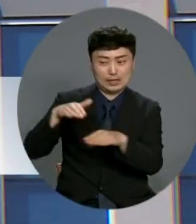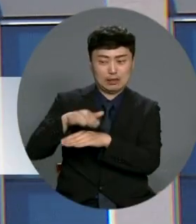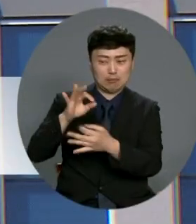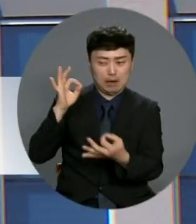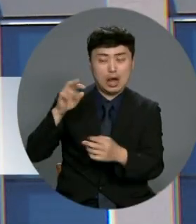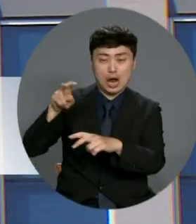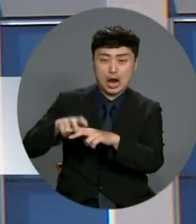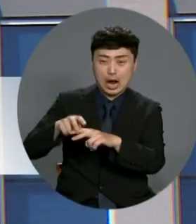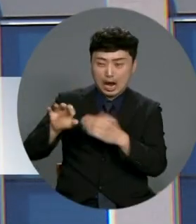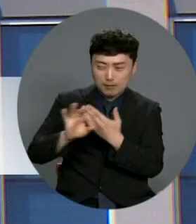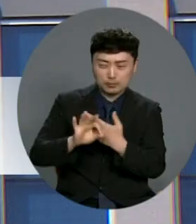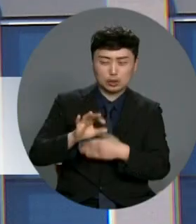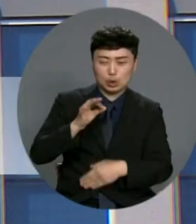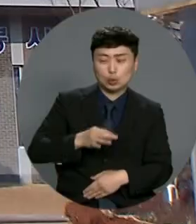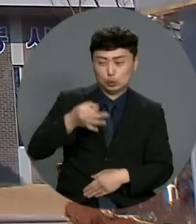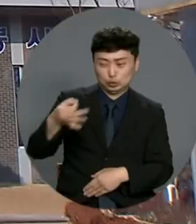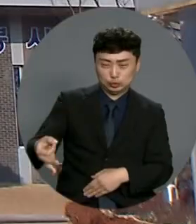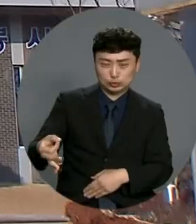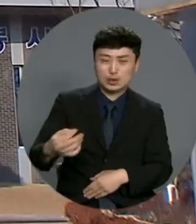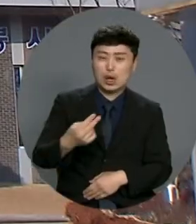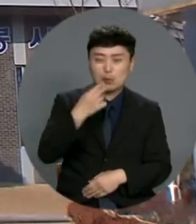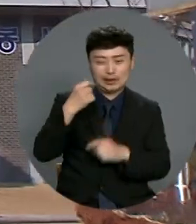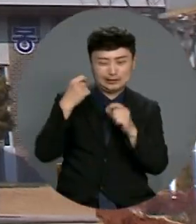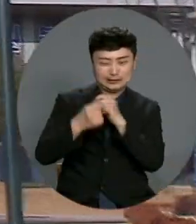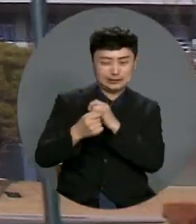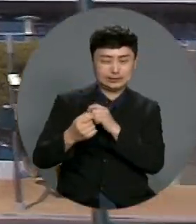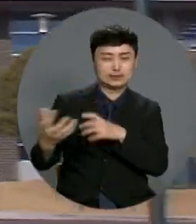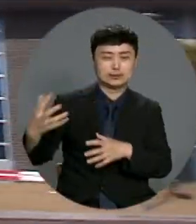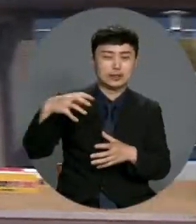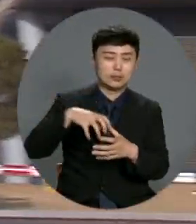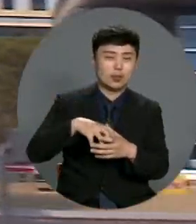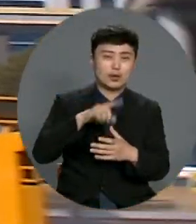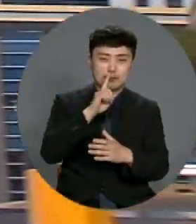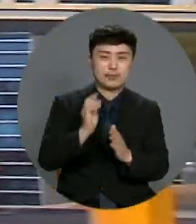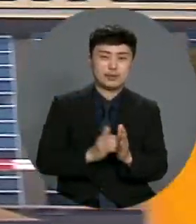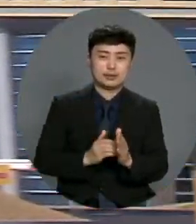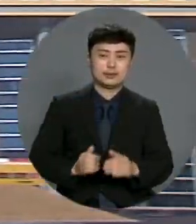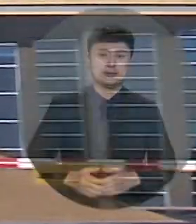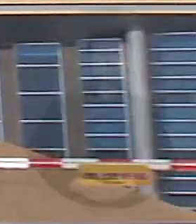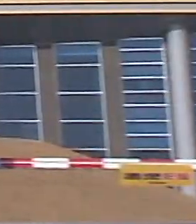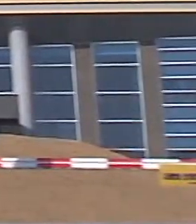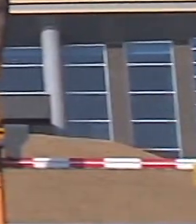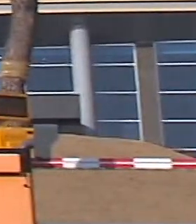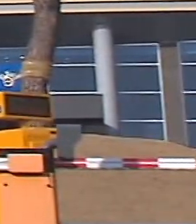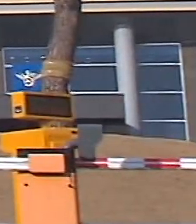차에 타고 있으면 돈을 주겠다며 보험 사기에 가담시킨 것으로 드러났습니다.